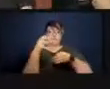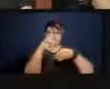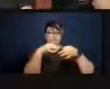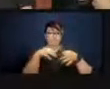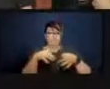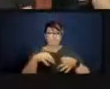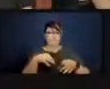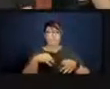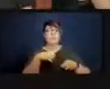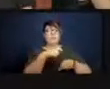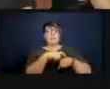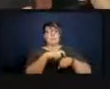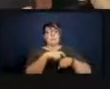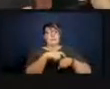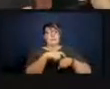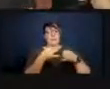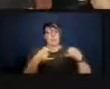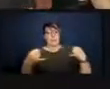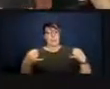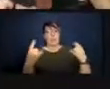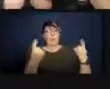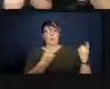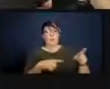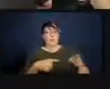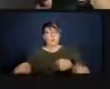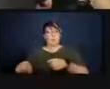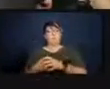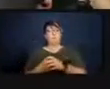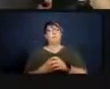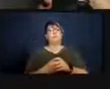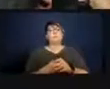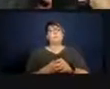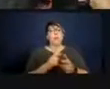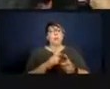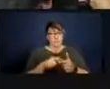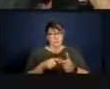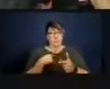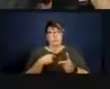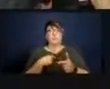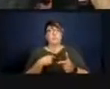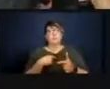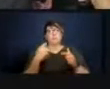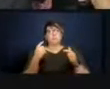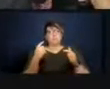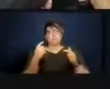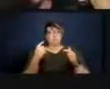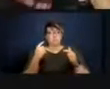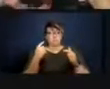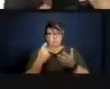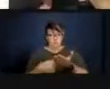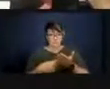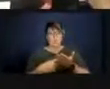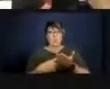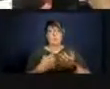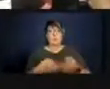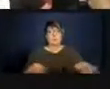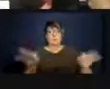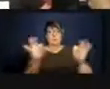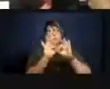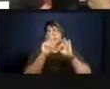Kwa hivyo ningependa kumpa fursa hii mwenzangu Bibush ili aweze kuzungumzia kwa kina